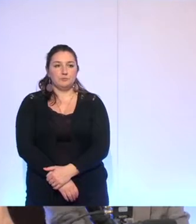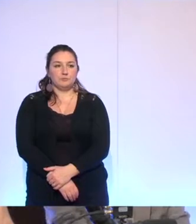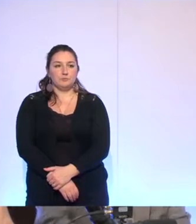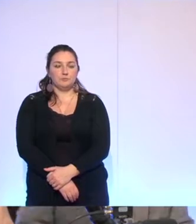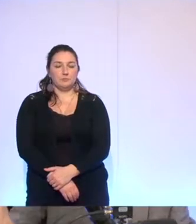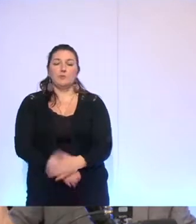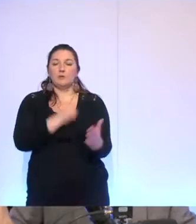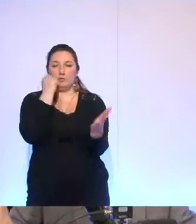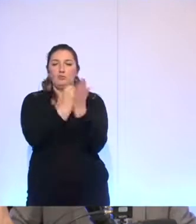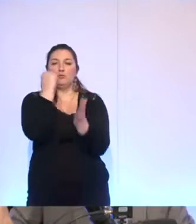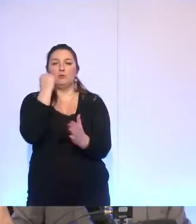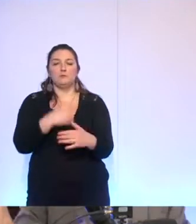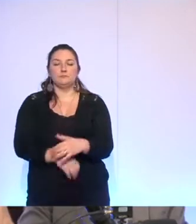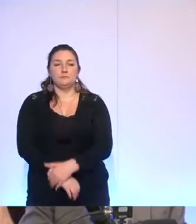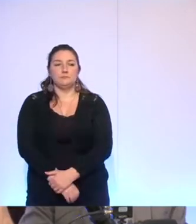Pour.